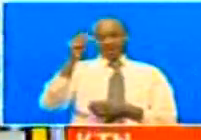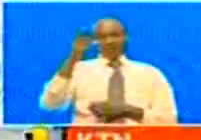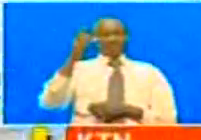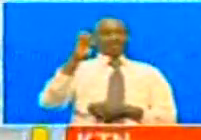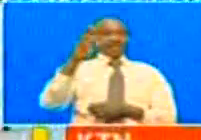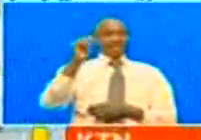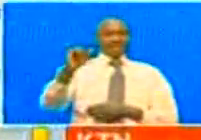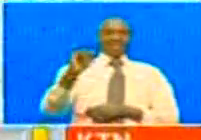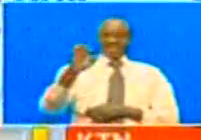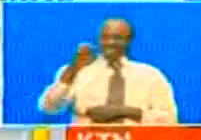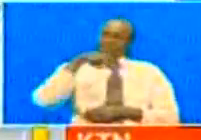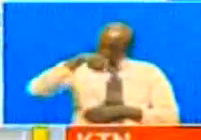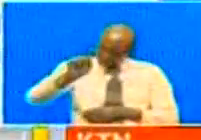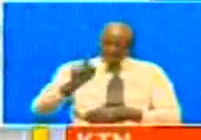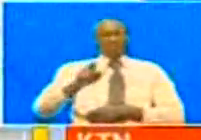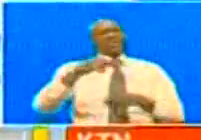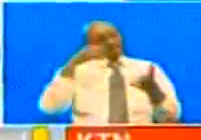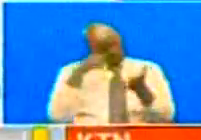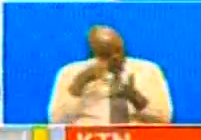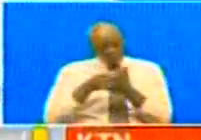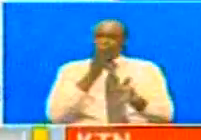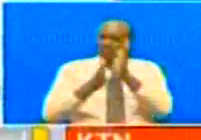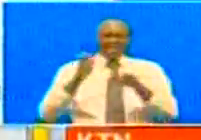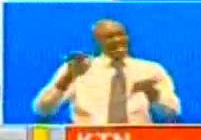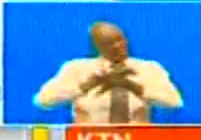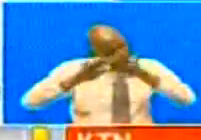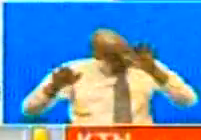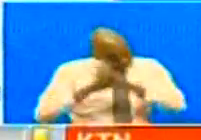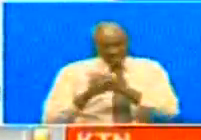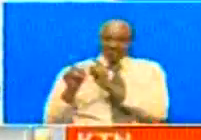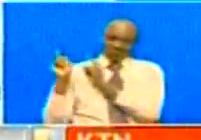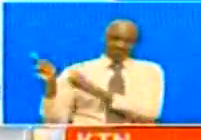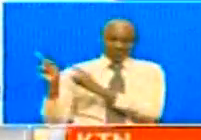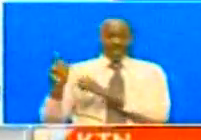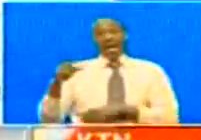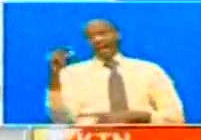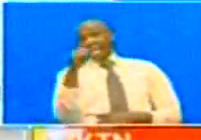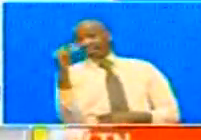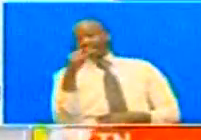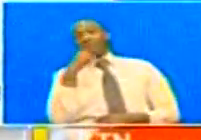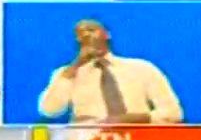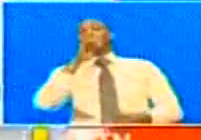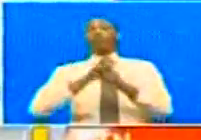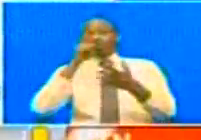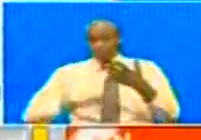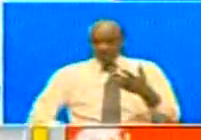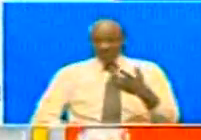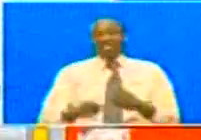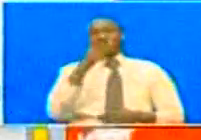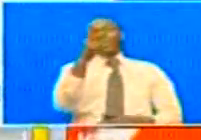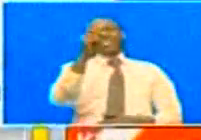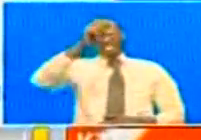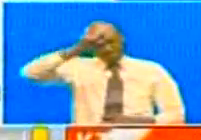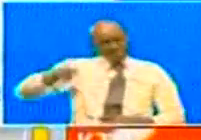anayedaiwa kuhusika pakubwa katika kuandaa shambulizi hilo. Serikali ya kaunti ya Garissa ikiwa imeahidi shilingi milioni